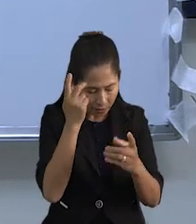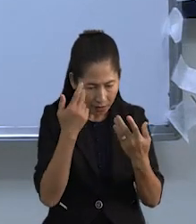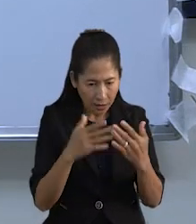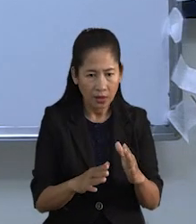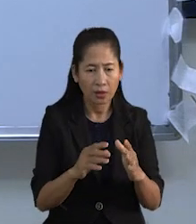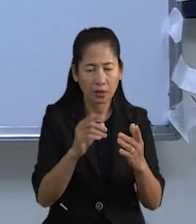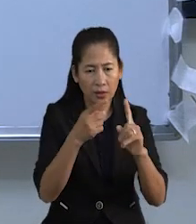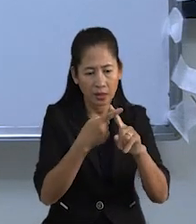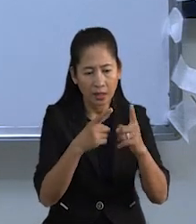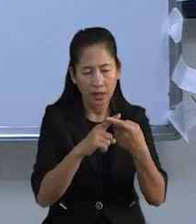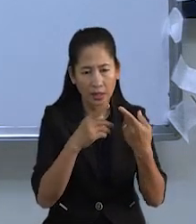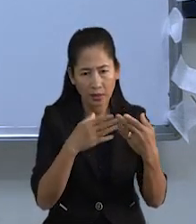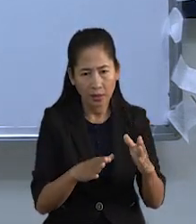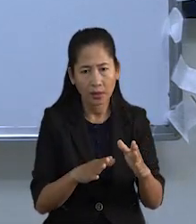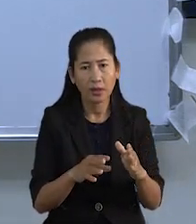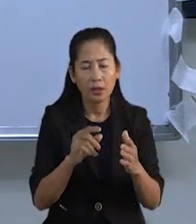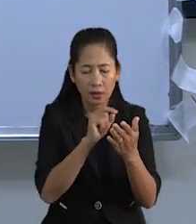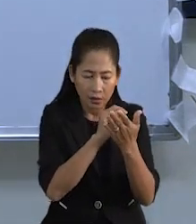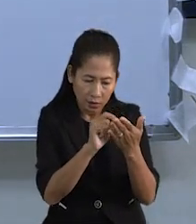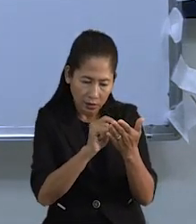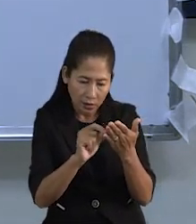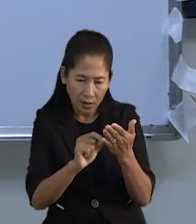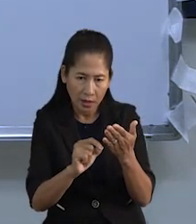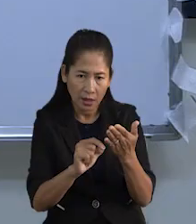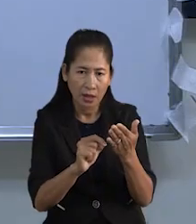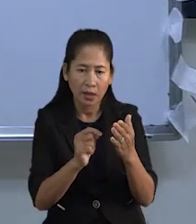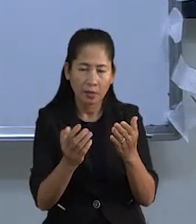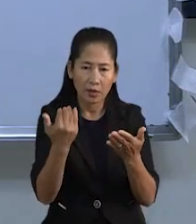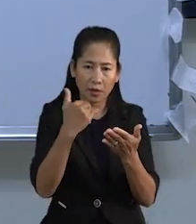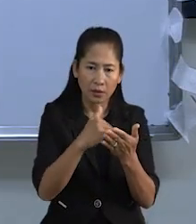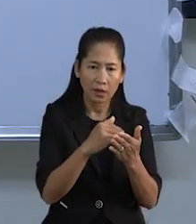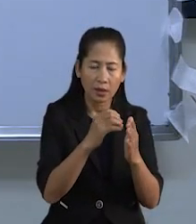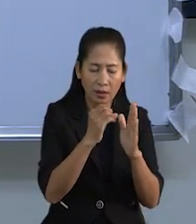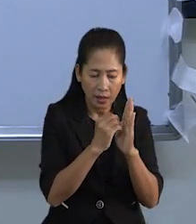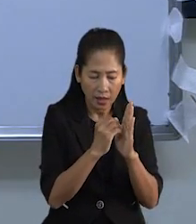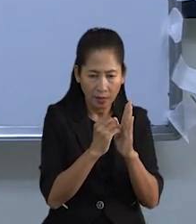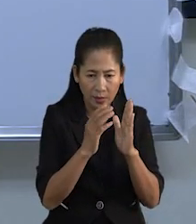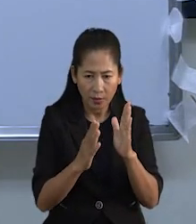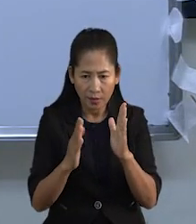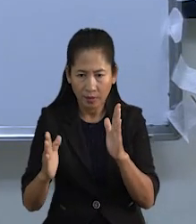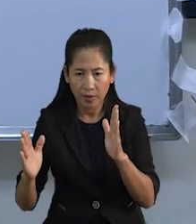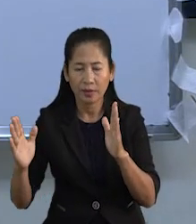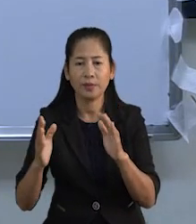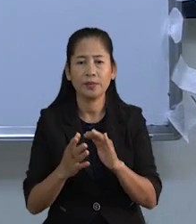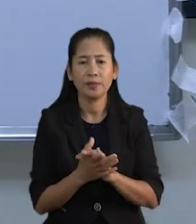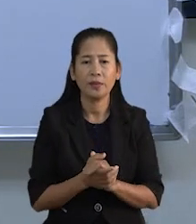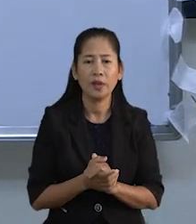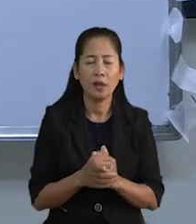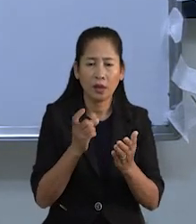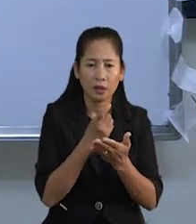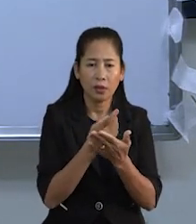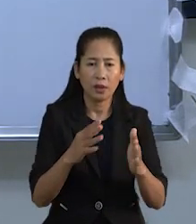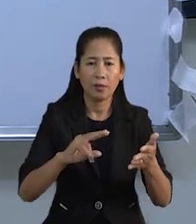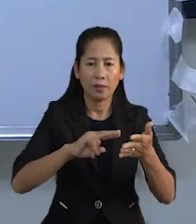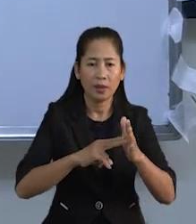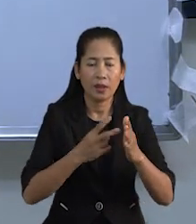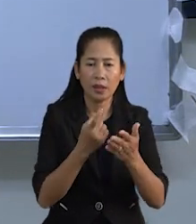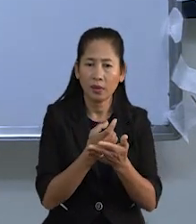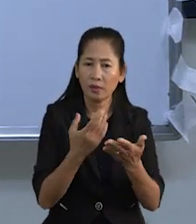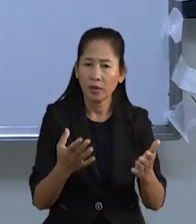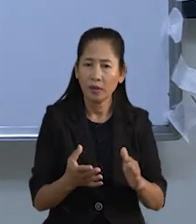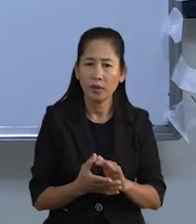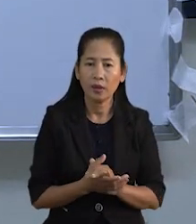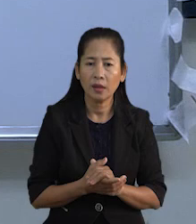ហើយបង់លេខរួចហើយគឺយើងត្រូវសរសេរឡើងវិញតាមលំដាប់លំ លំដោយដូច្នេះមានន័យថាយ៉ាងម៉េចកូ